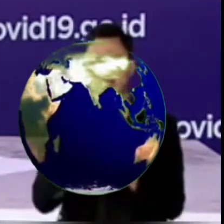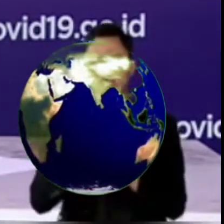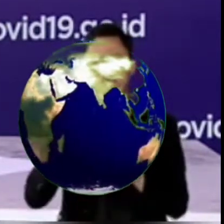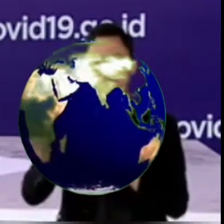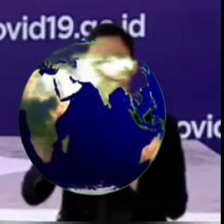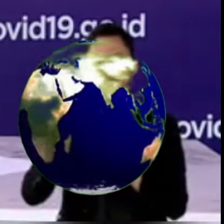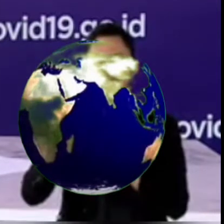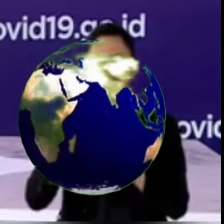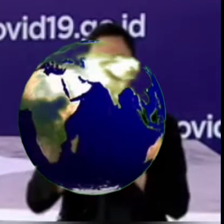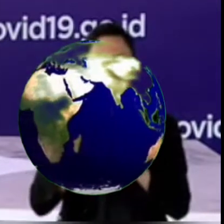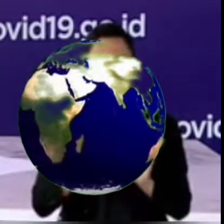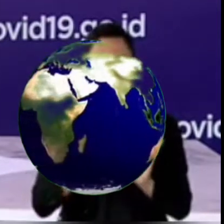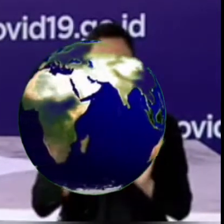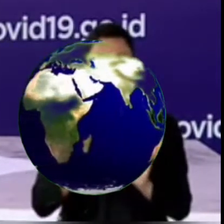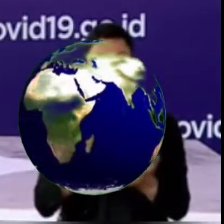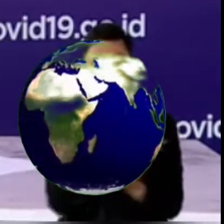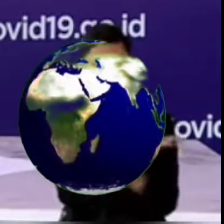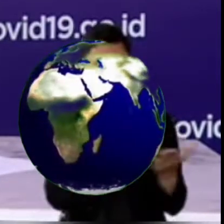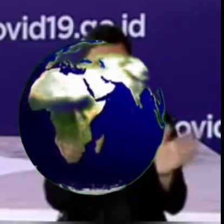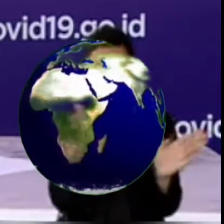10%.